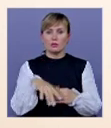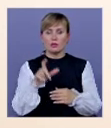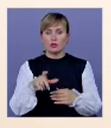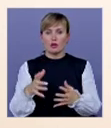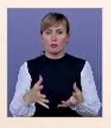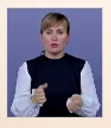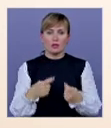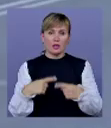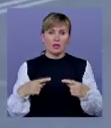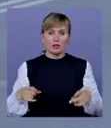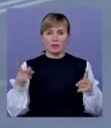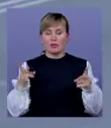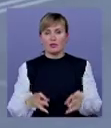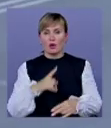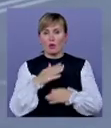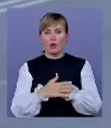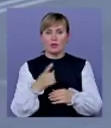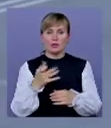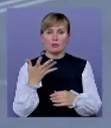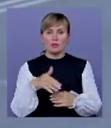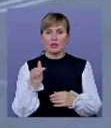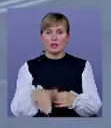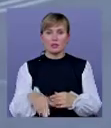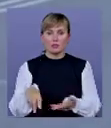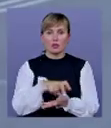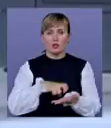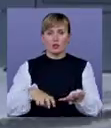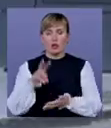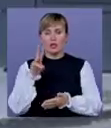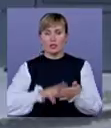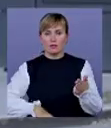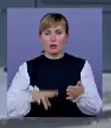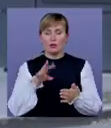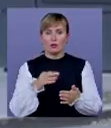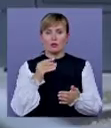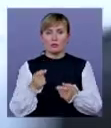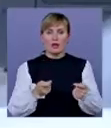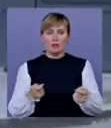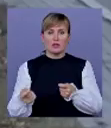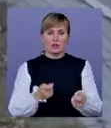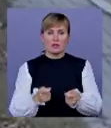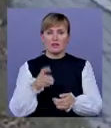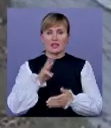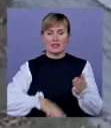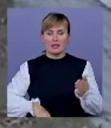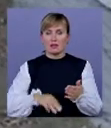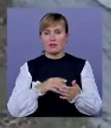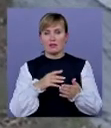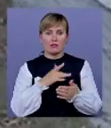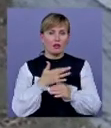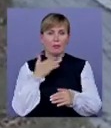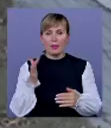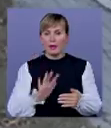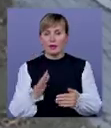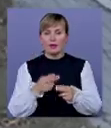получили телесные повреждения. Около 150 тысяч пешеходов все же оштрафовали, но сумма административного взыскания невелика, отметили в